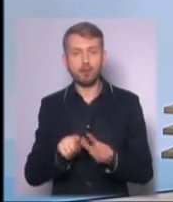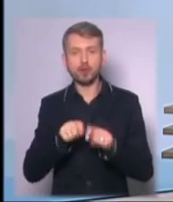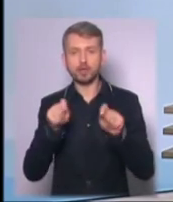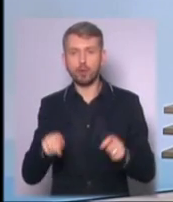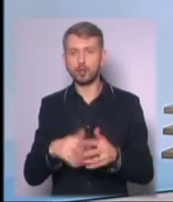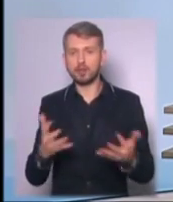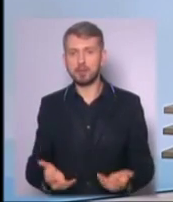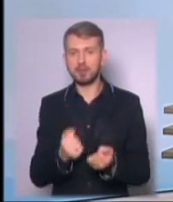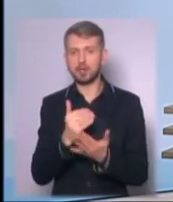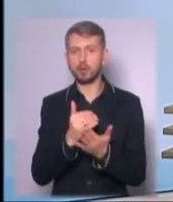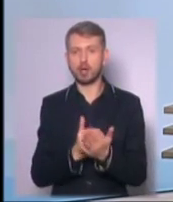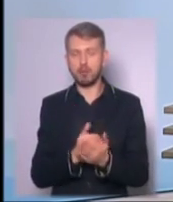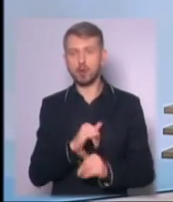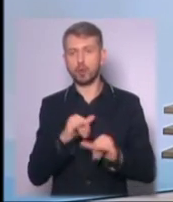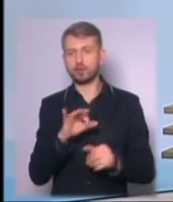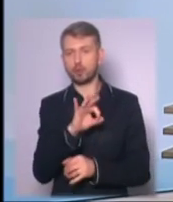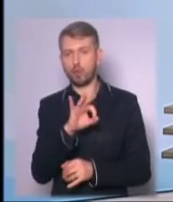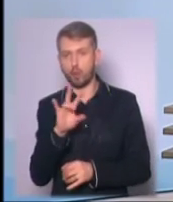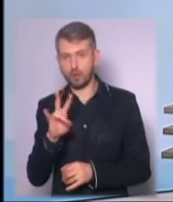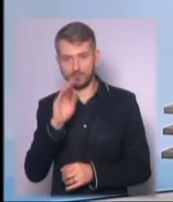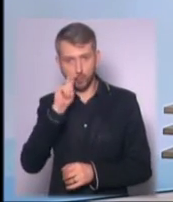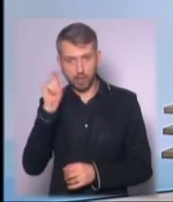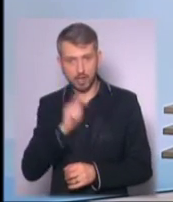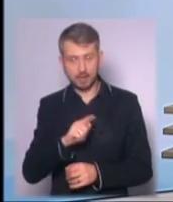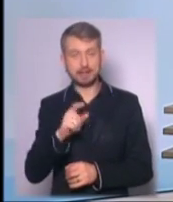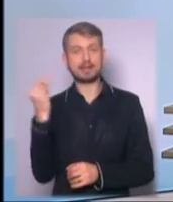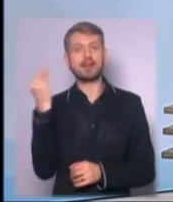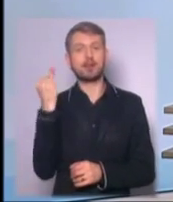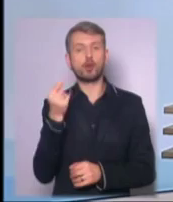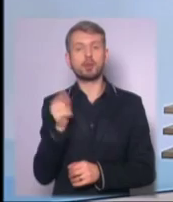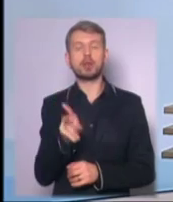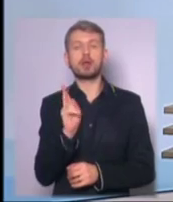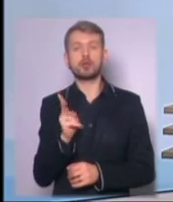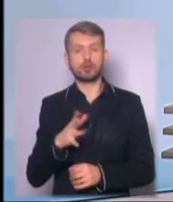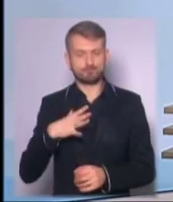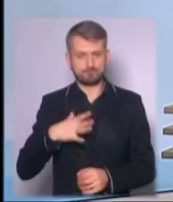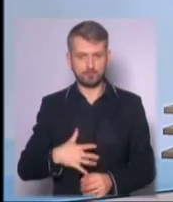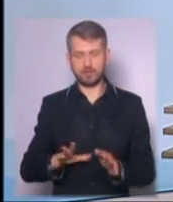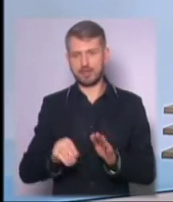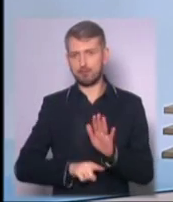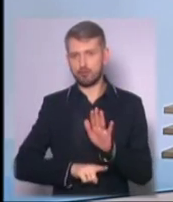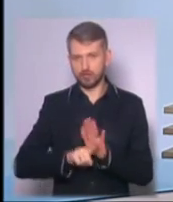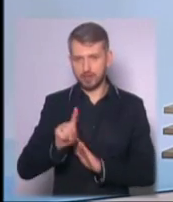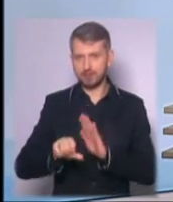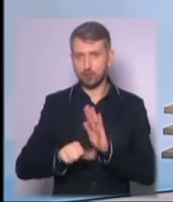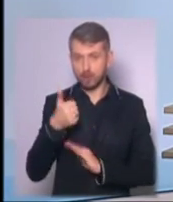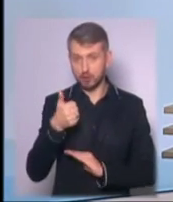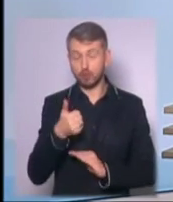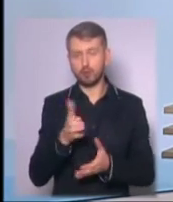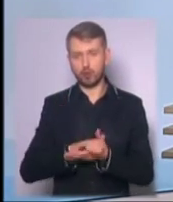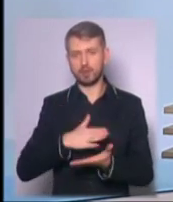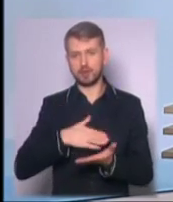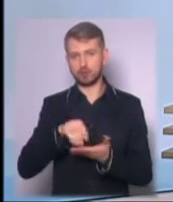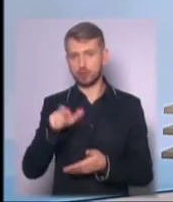підтримки програми розвитку ООН в Україні. З історіями тих, хто був вимушений все починати спочатку, познайомилися наші журналісти.